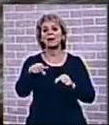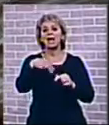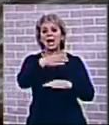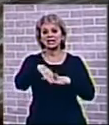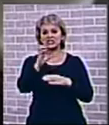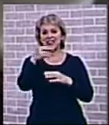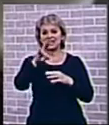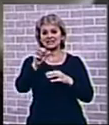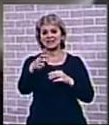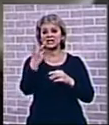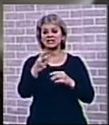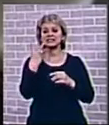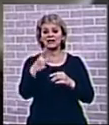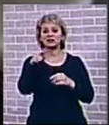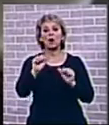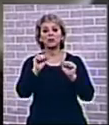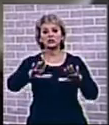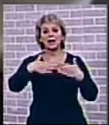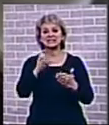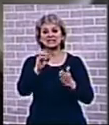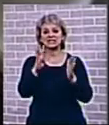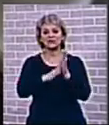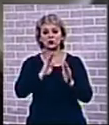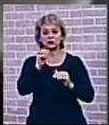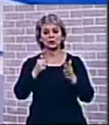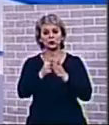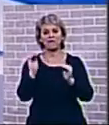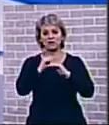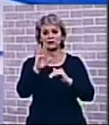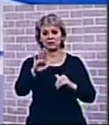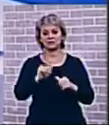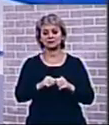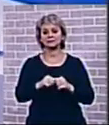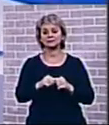адресу Станиславского, 302, можно обратиться с 9 утра до 5 вечера.